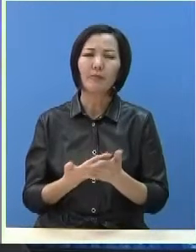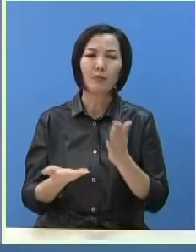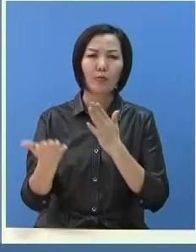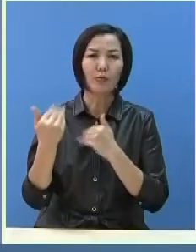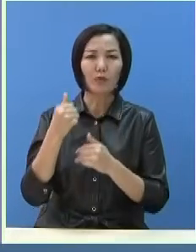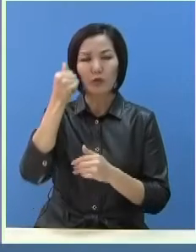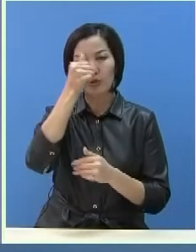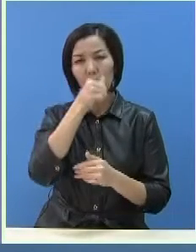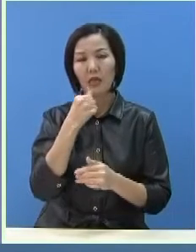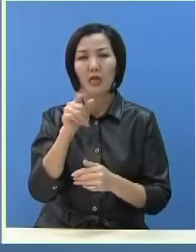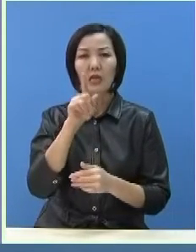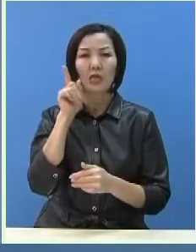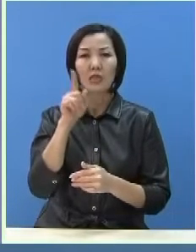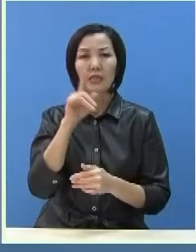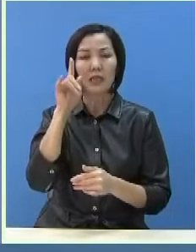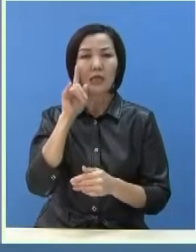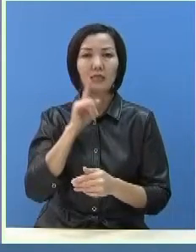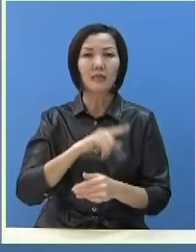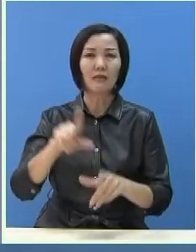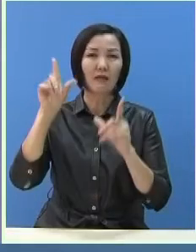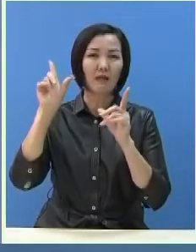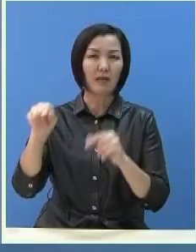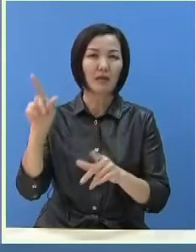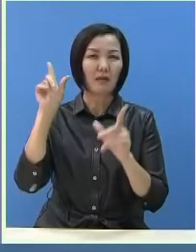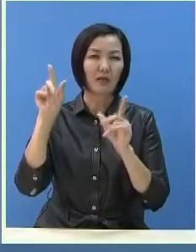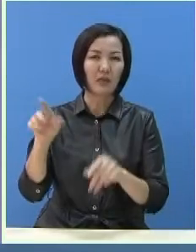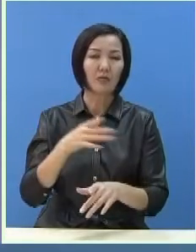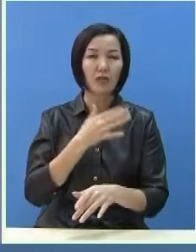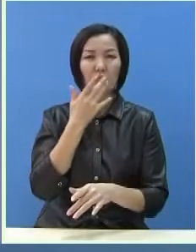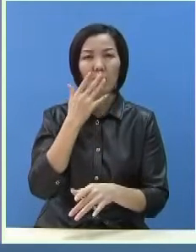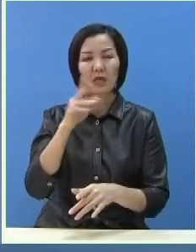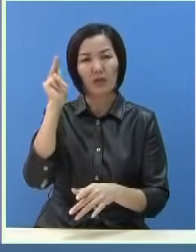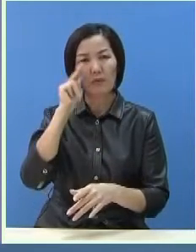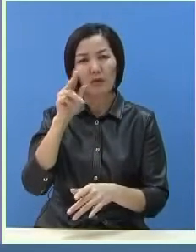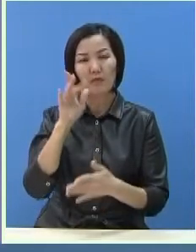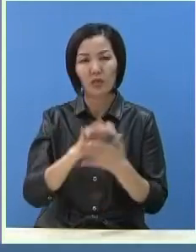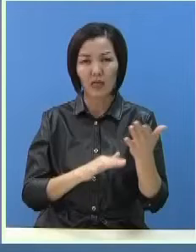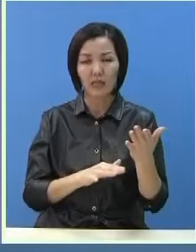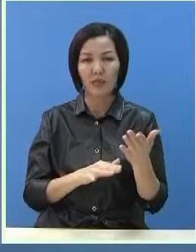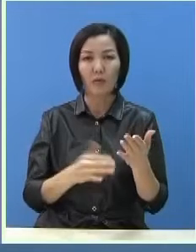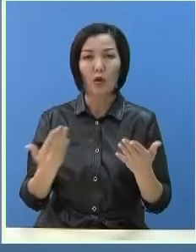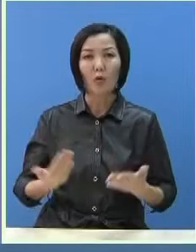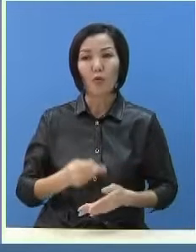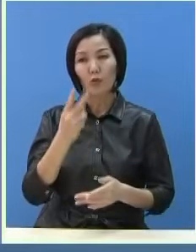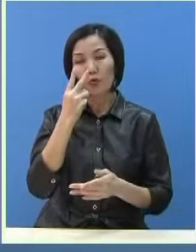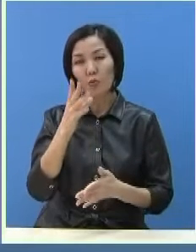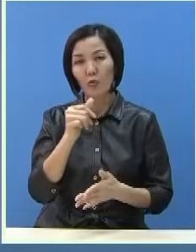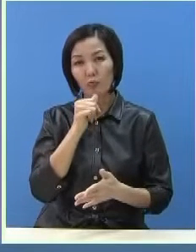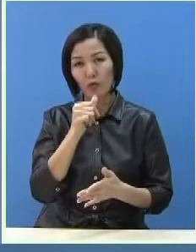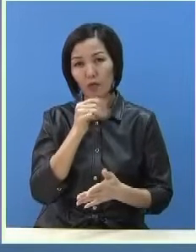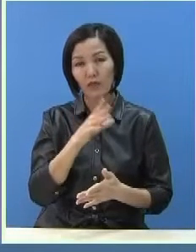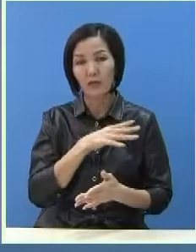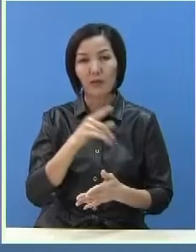Қайбір жылдары жастар жаппай Қазақстаннан кетіп жатты. Көз асы жастар шетелде білімін жалғастырып, сол жақтың өмірін көріп келген жастар,